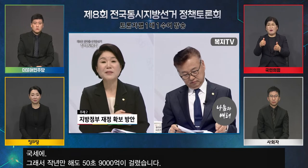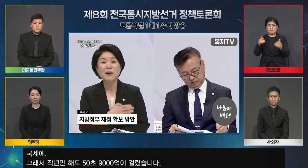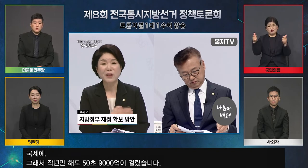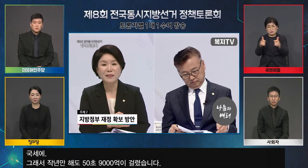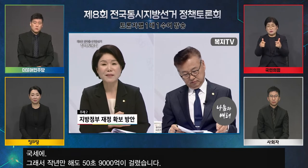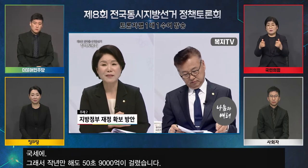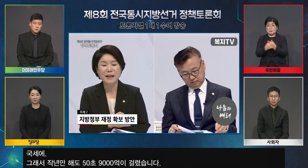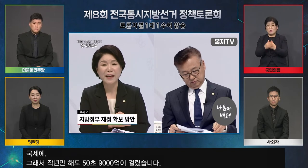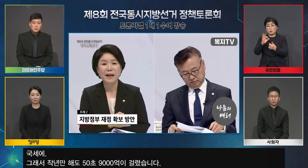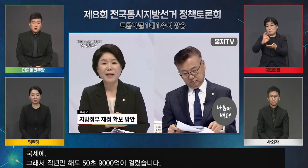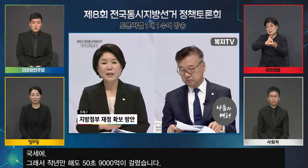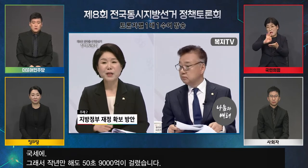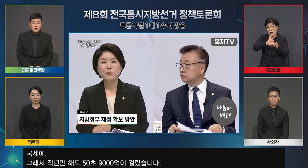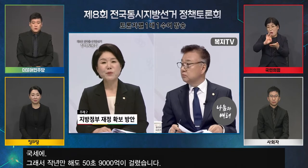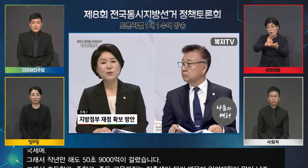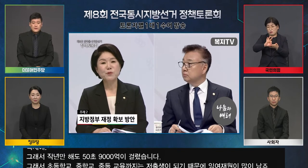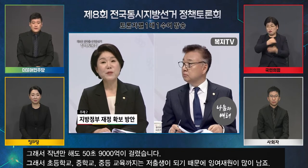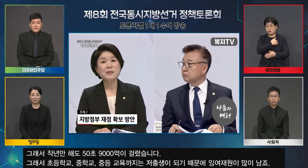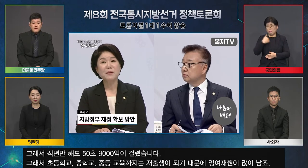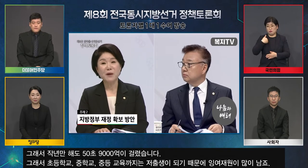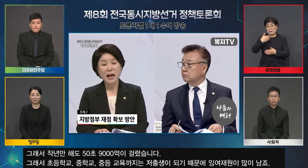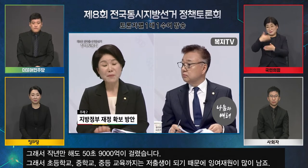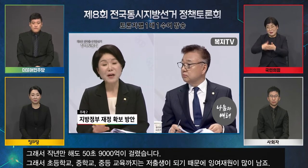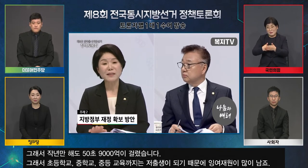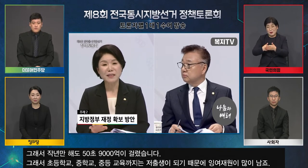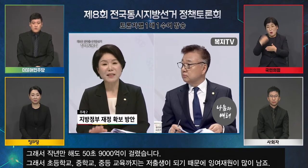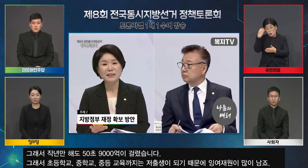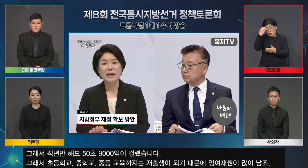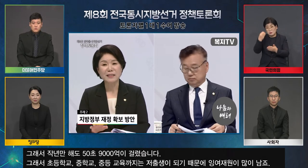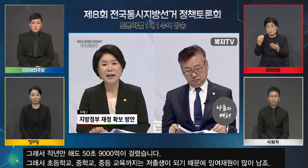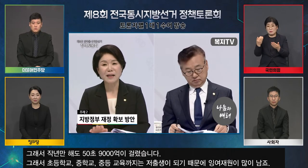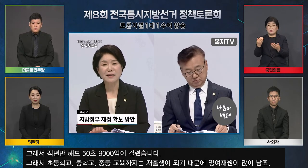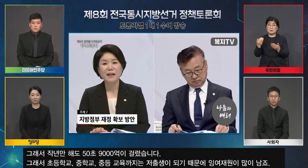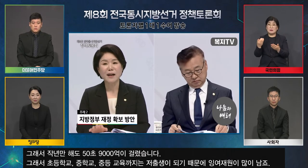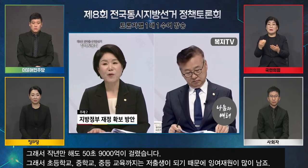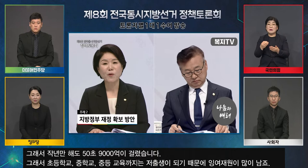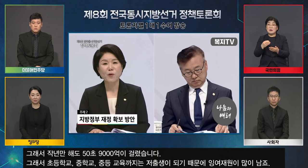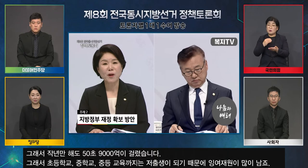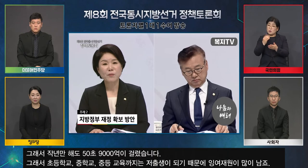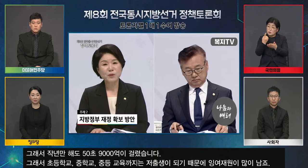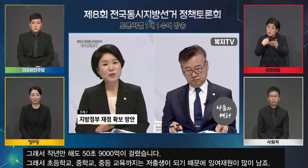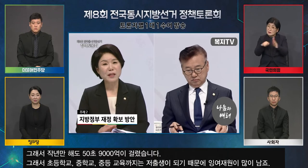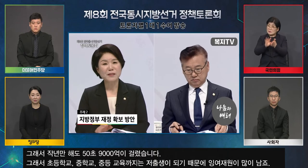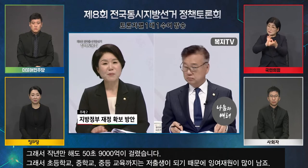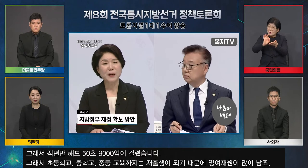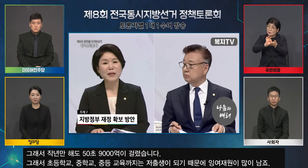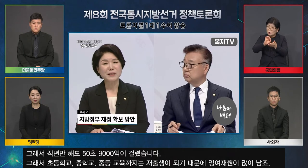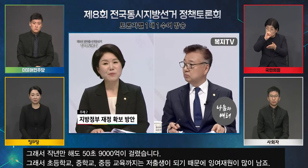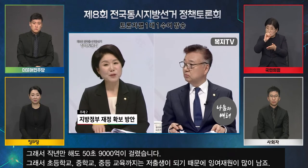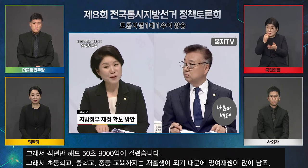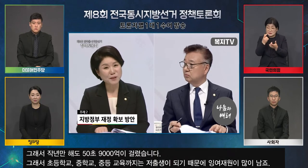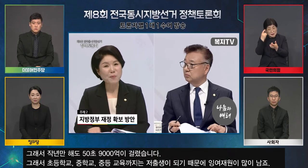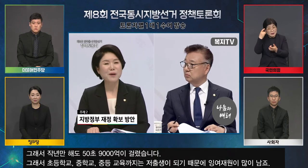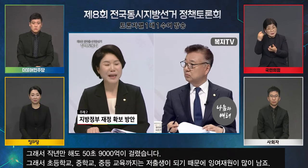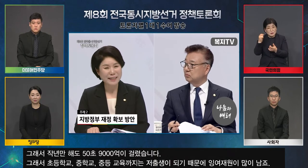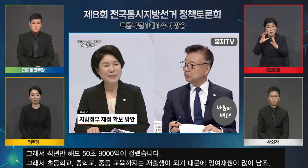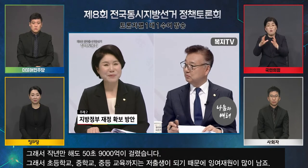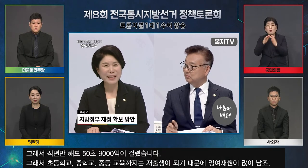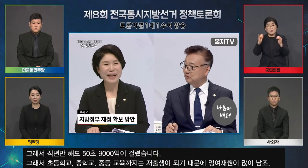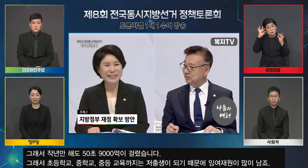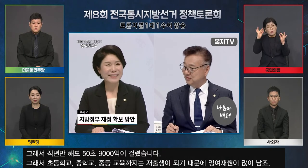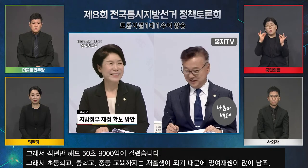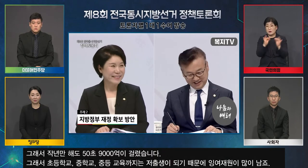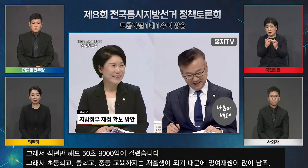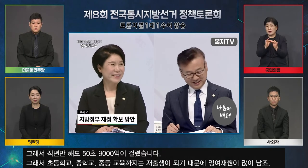고등교육에 쓰자고 하셨는데 이 부분은 국민적 합의가 있어야 되지 않을까 생각하고 민주당에서 발의하시면 저는 소명을